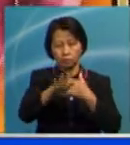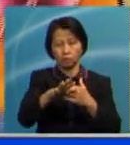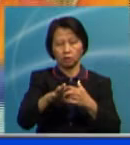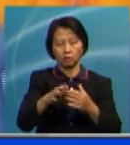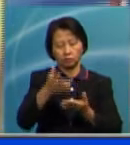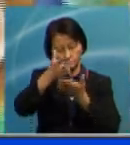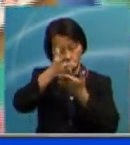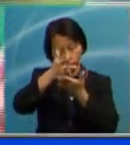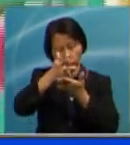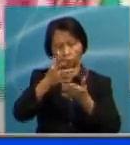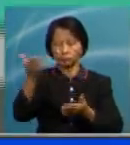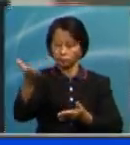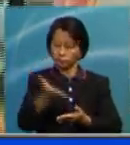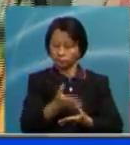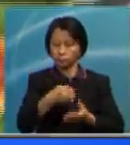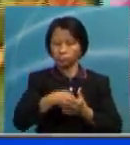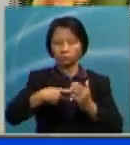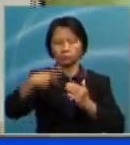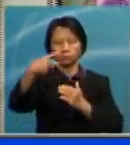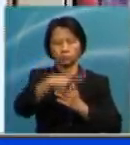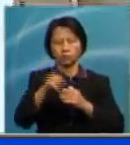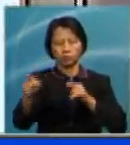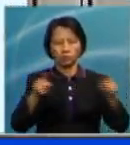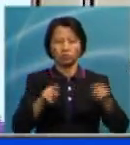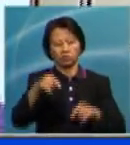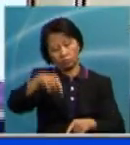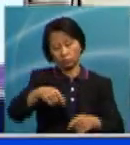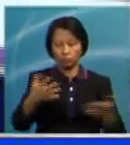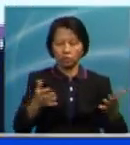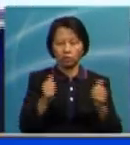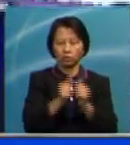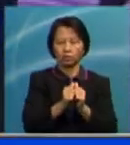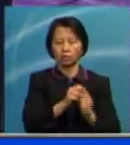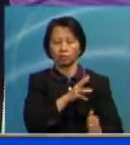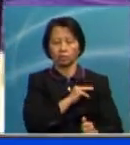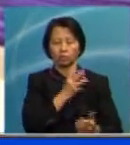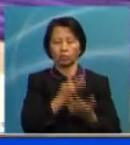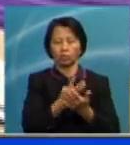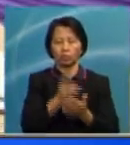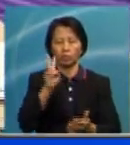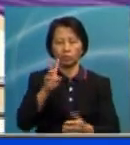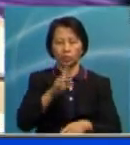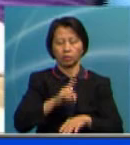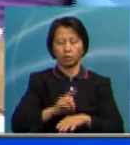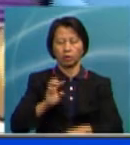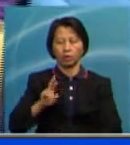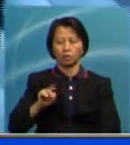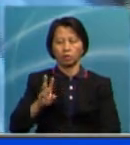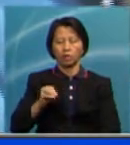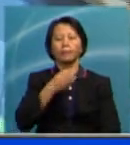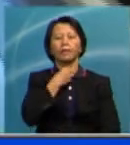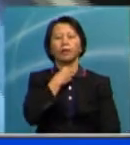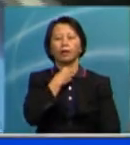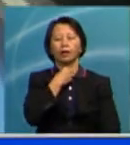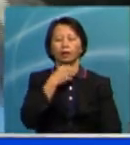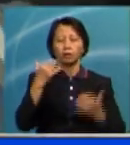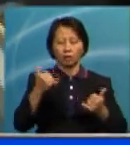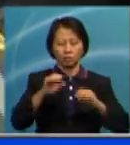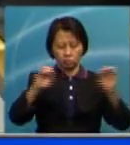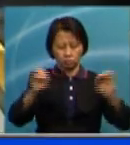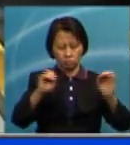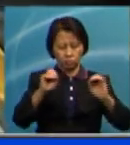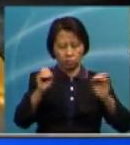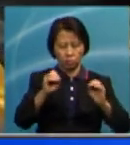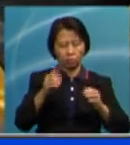bersiaran sebagai tetamu dalam program sana sini situ Bersama Menteri kewangan kedua drtm perak pagi tadi setakat ini tiada